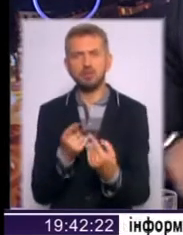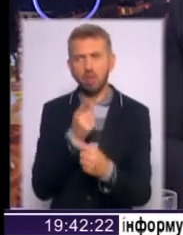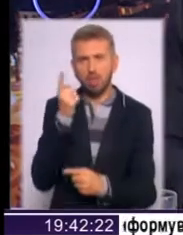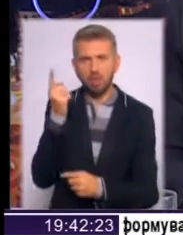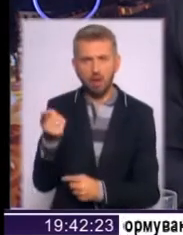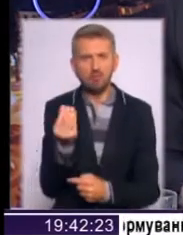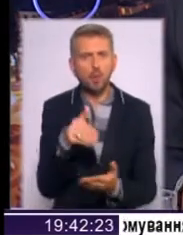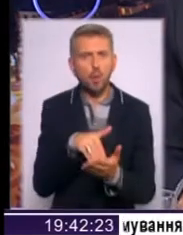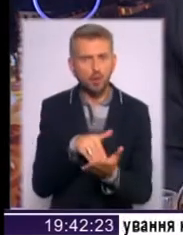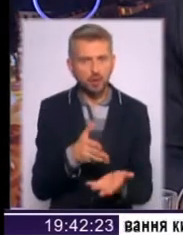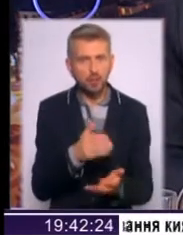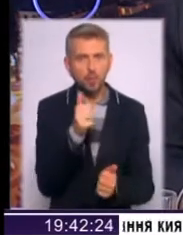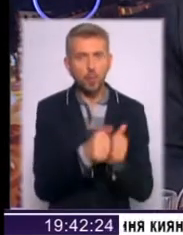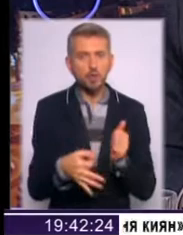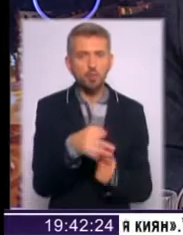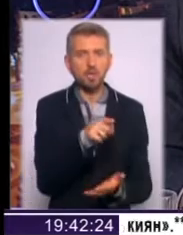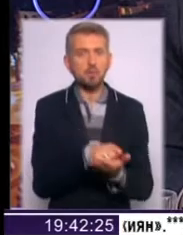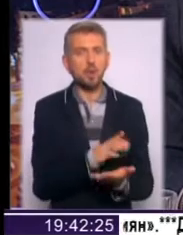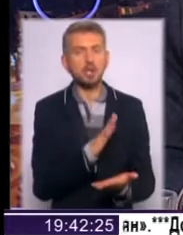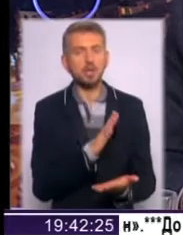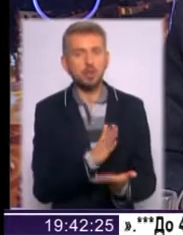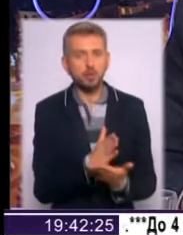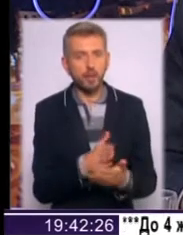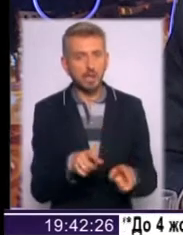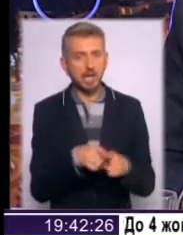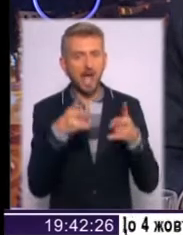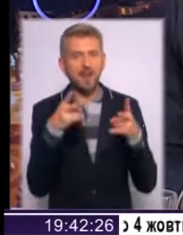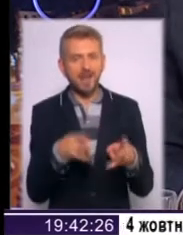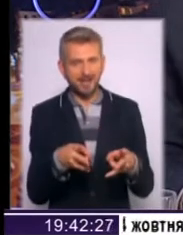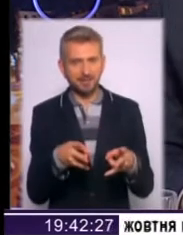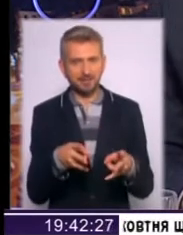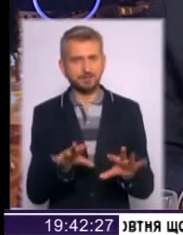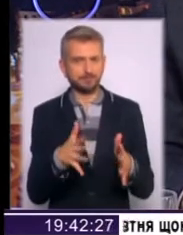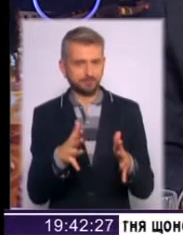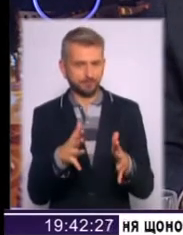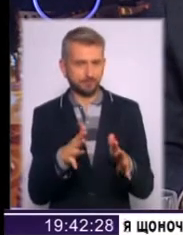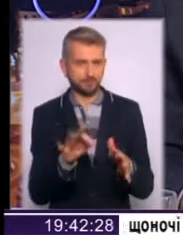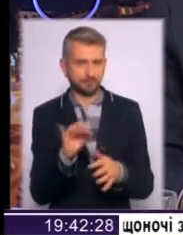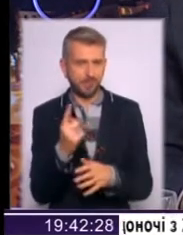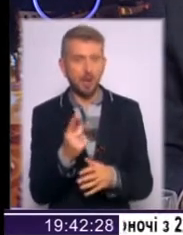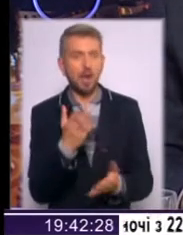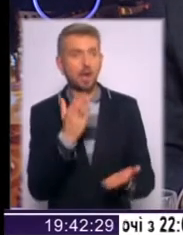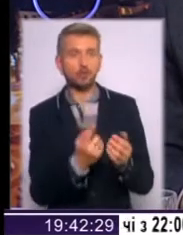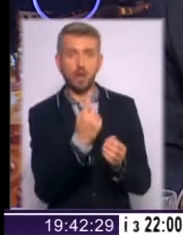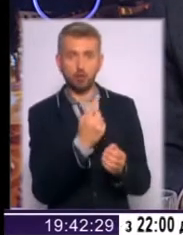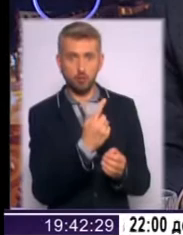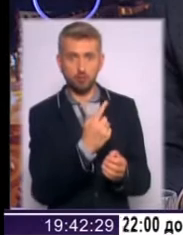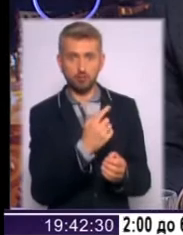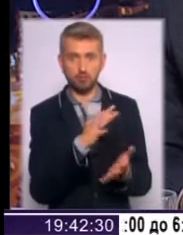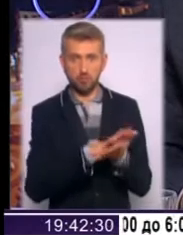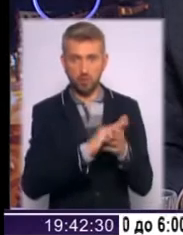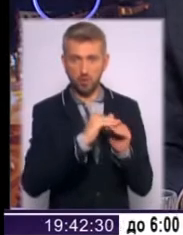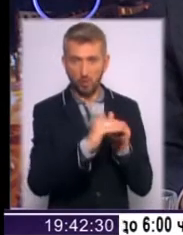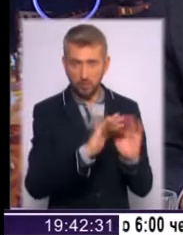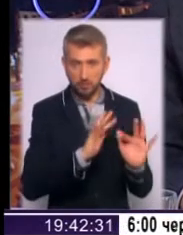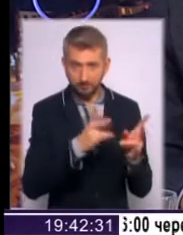кожній області мали б існувати такі аварійні полігони, де коли трапляється на одному полігоні, тому що вони всі в такому стані.